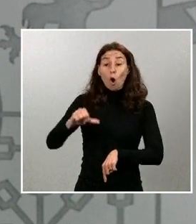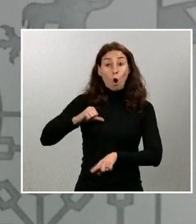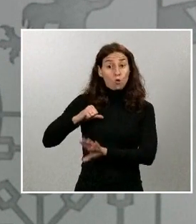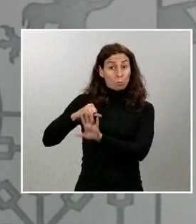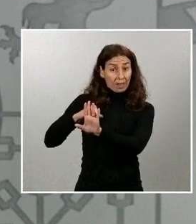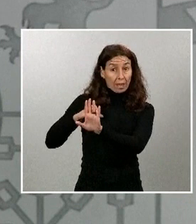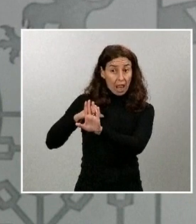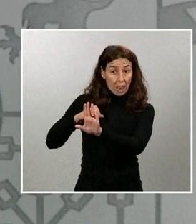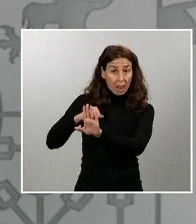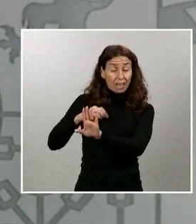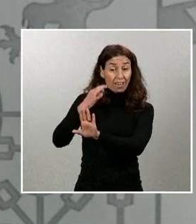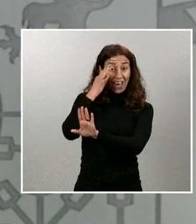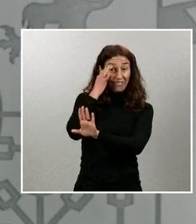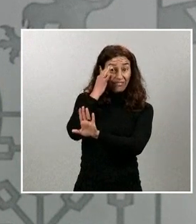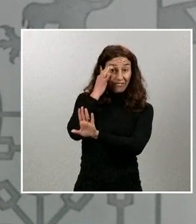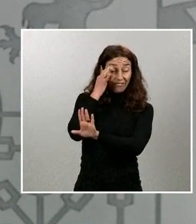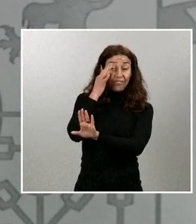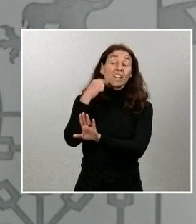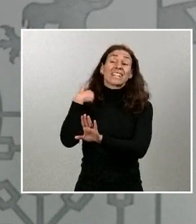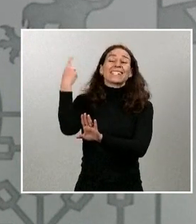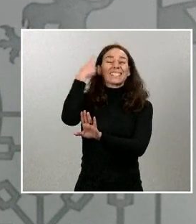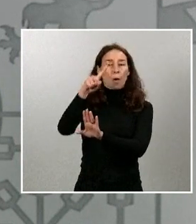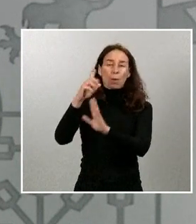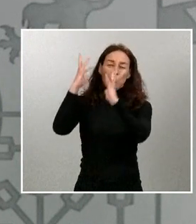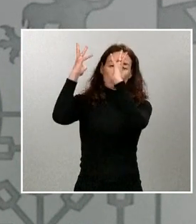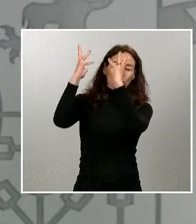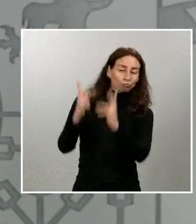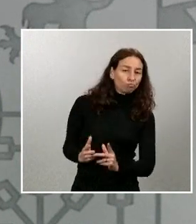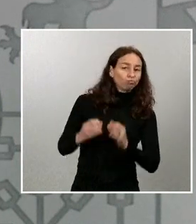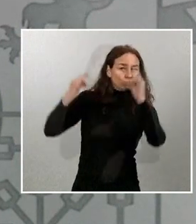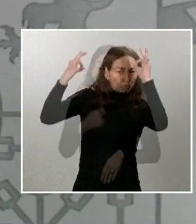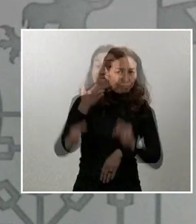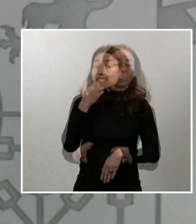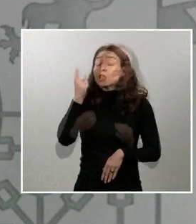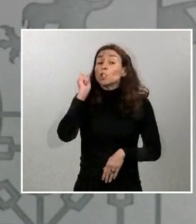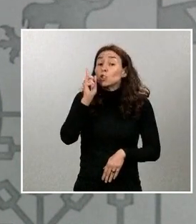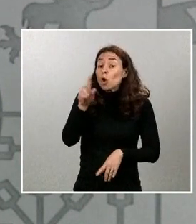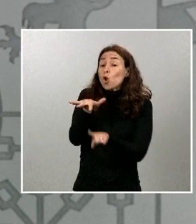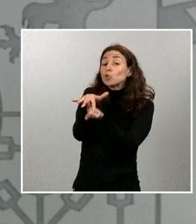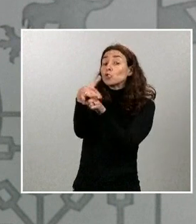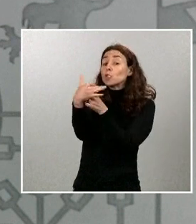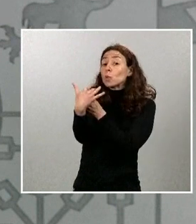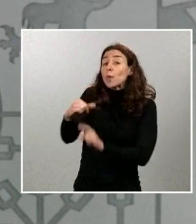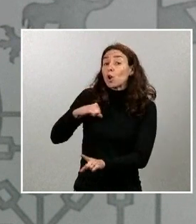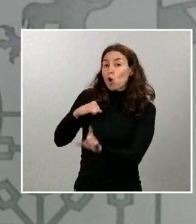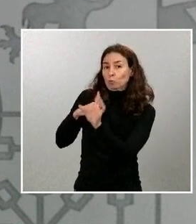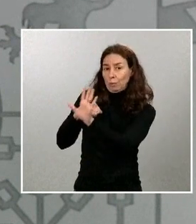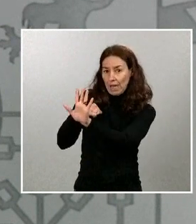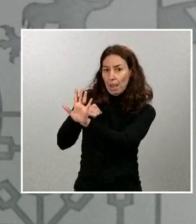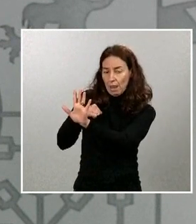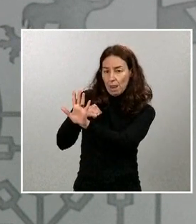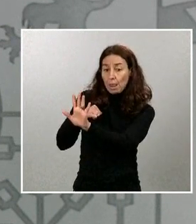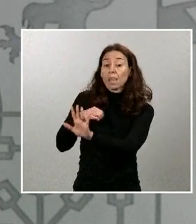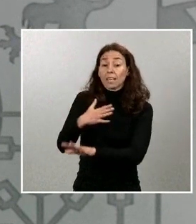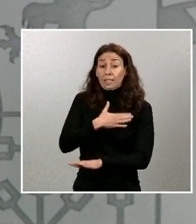della malattia la percentuale di crescita è anche più bassa dell'epidemia è importante ed enel che stanno